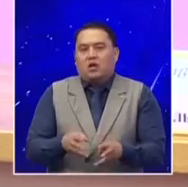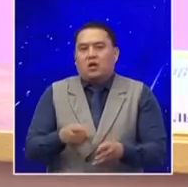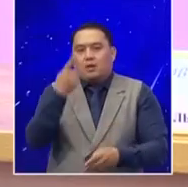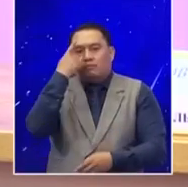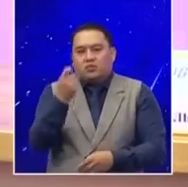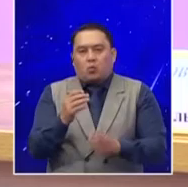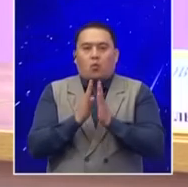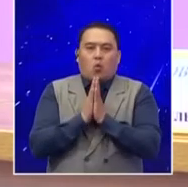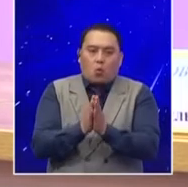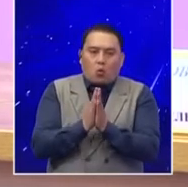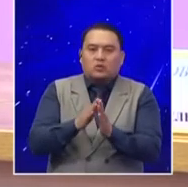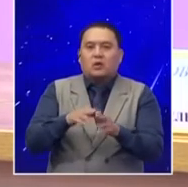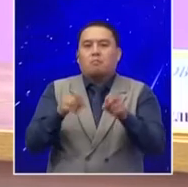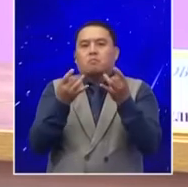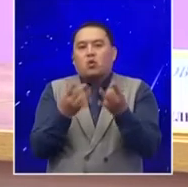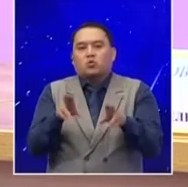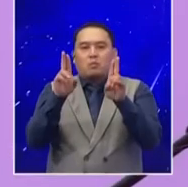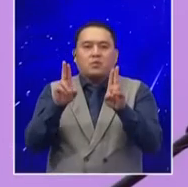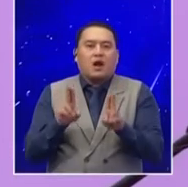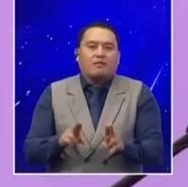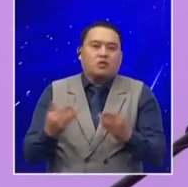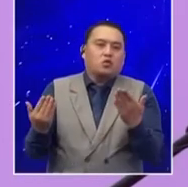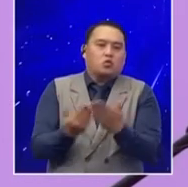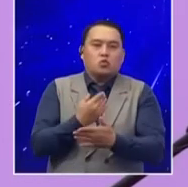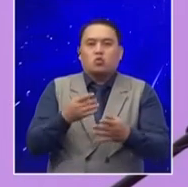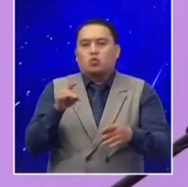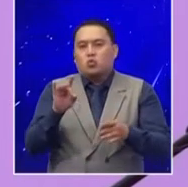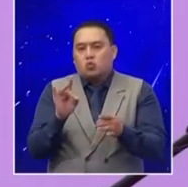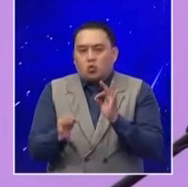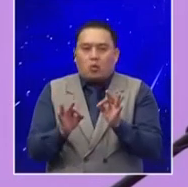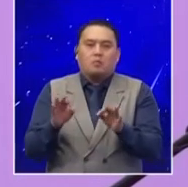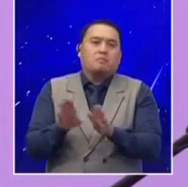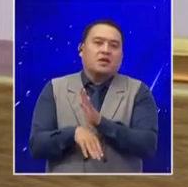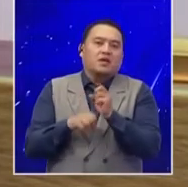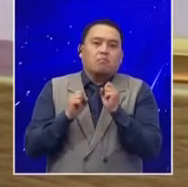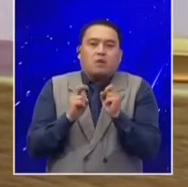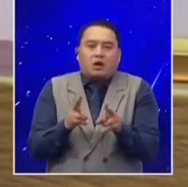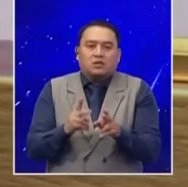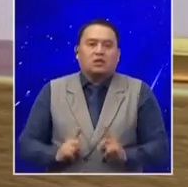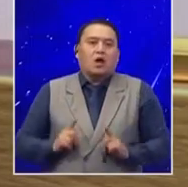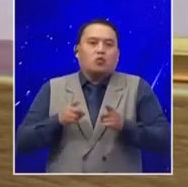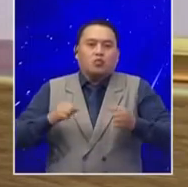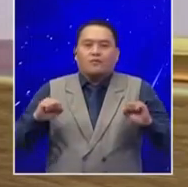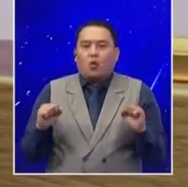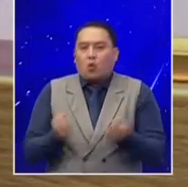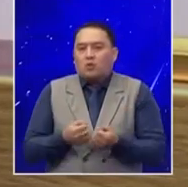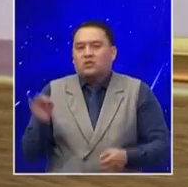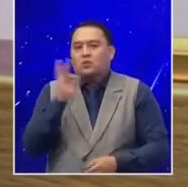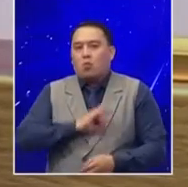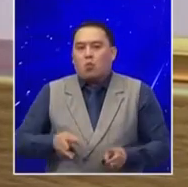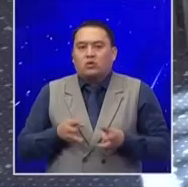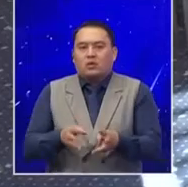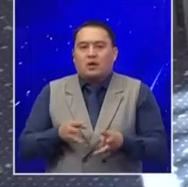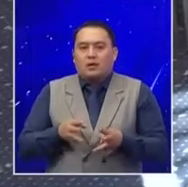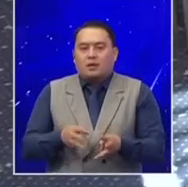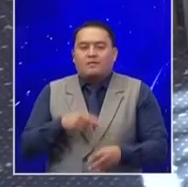призывает соблюдать простейшие правила и нормы пожарной безопасности – особенно с наступлением холодов, при эксплуатации